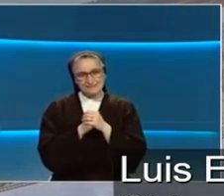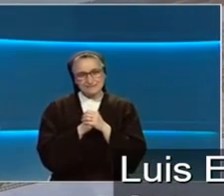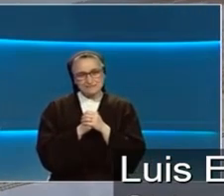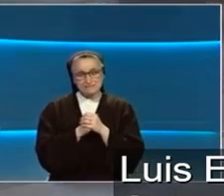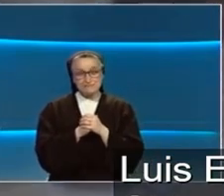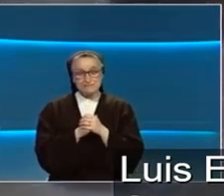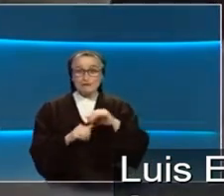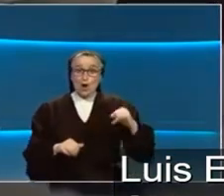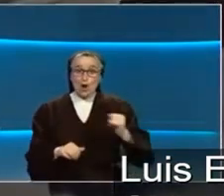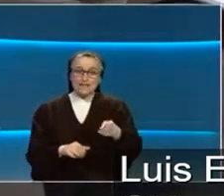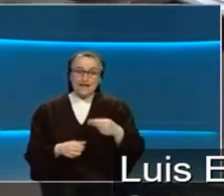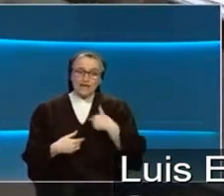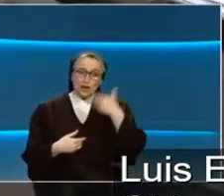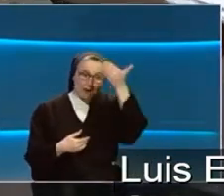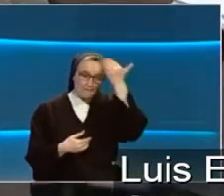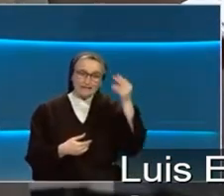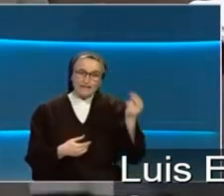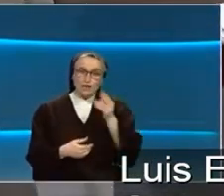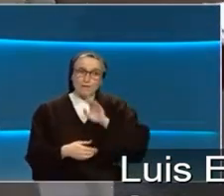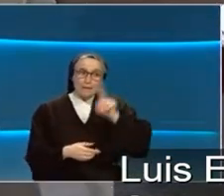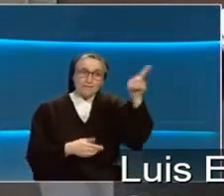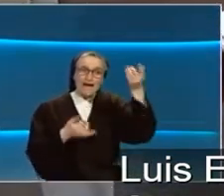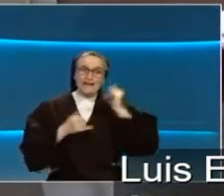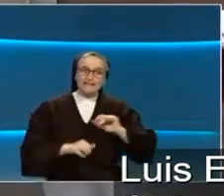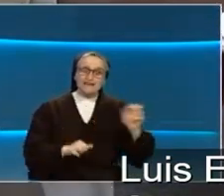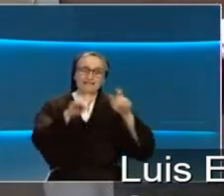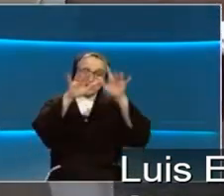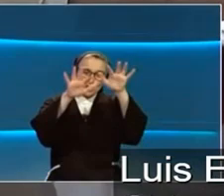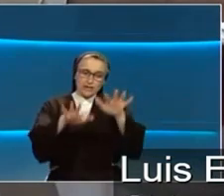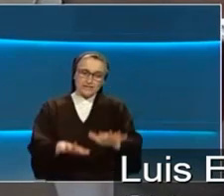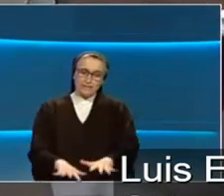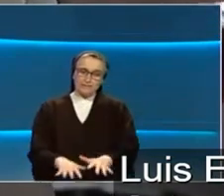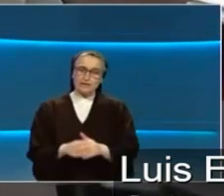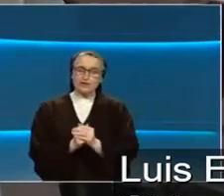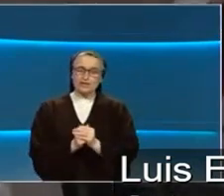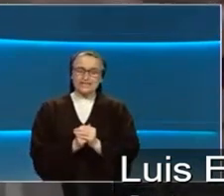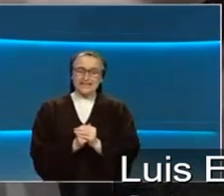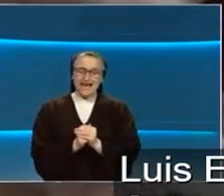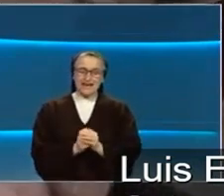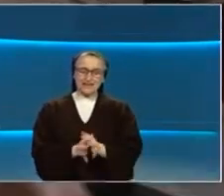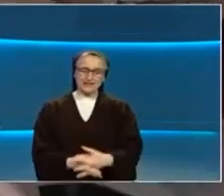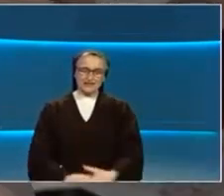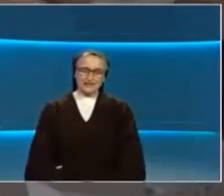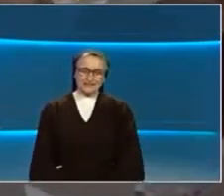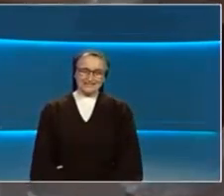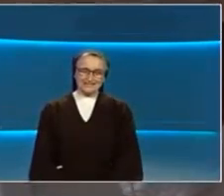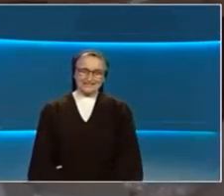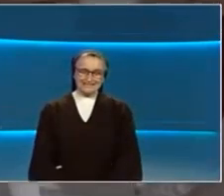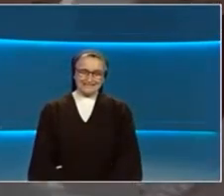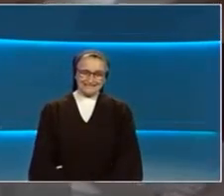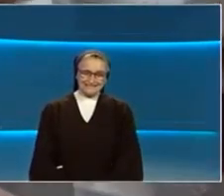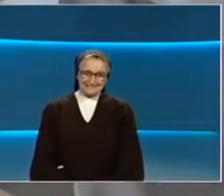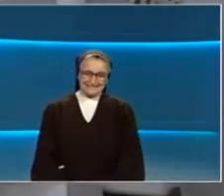Luis Enrique, io ti battezzo nel nome del Padre, del Figlio e dello Spirito Santo.